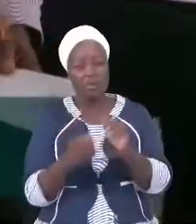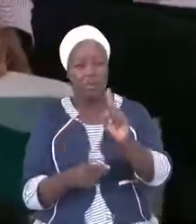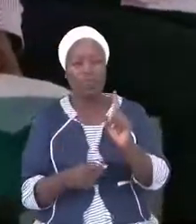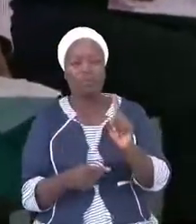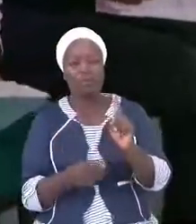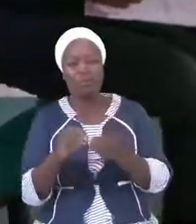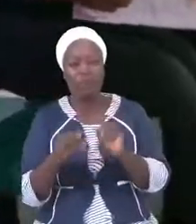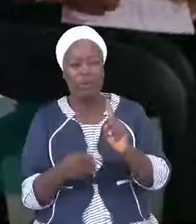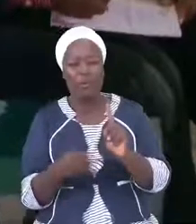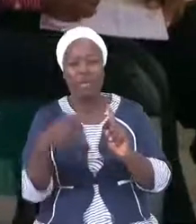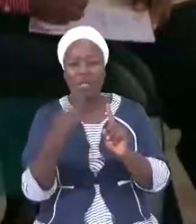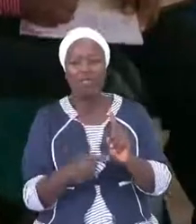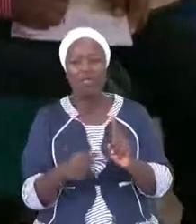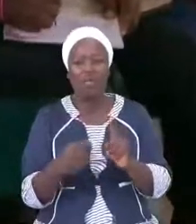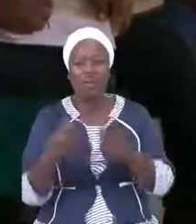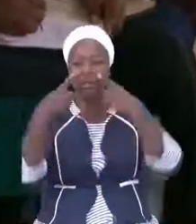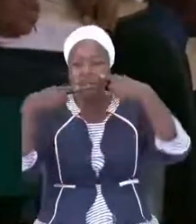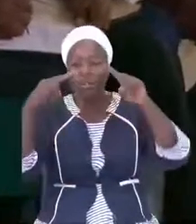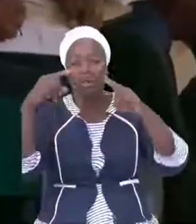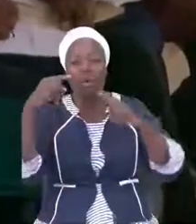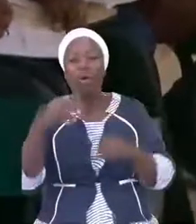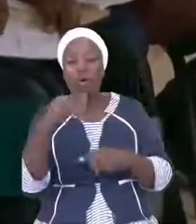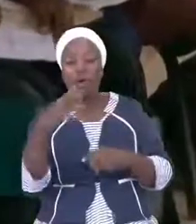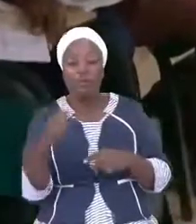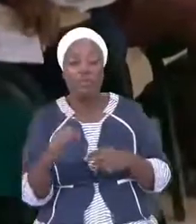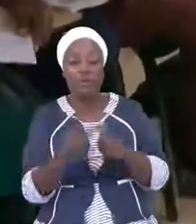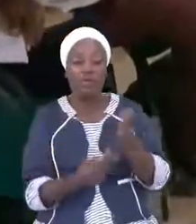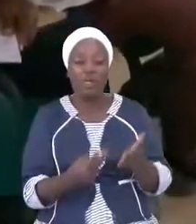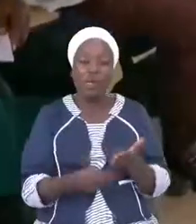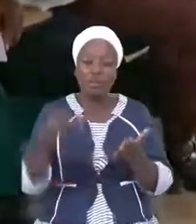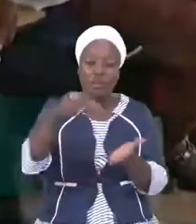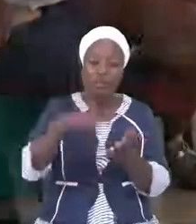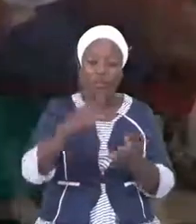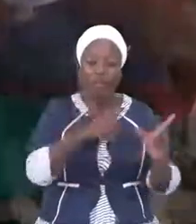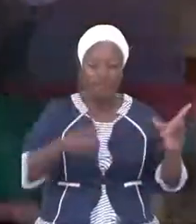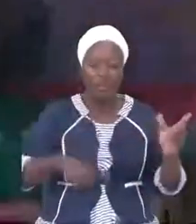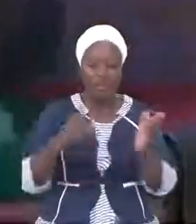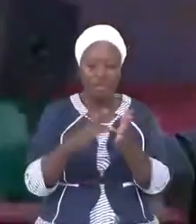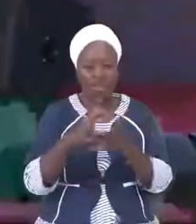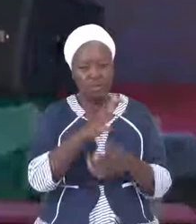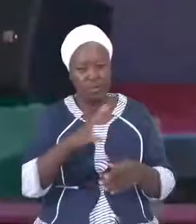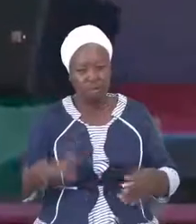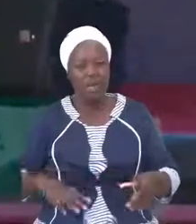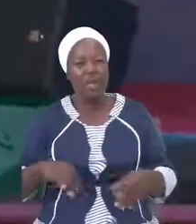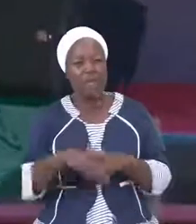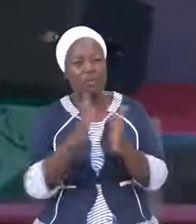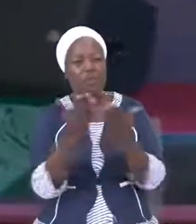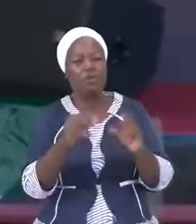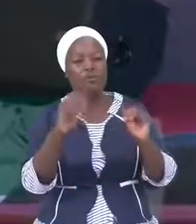la résurrection de Jésus. 1. La prédiction de la résurrection du Seigneur